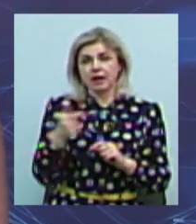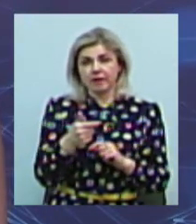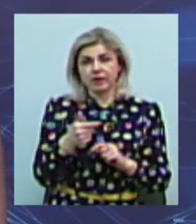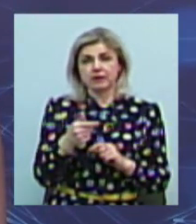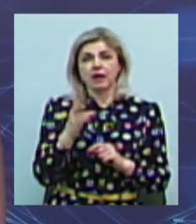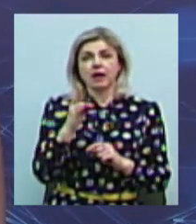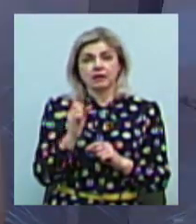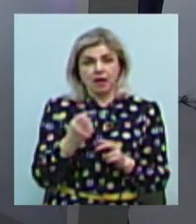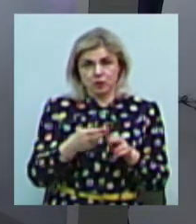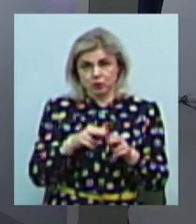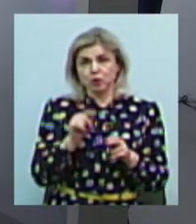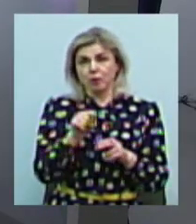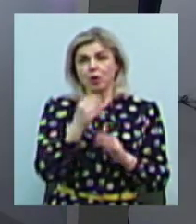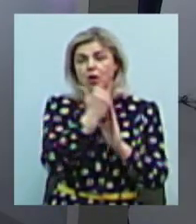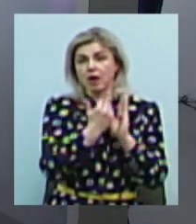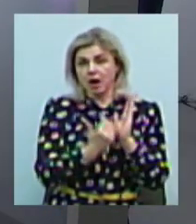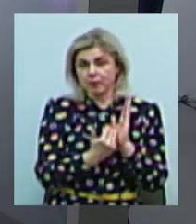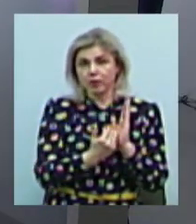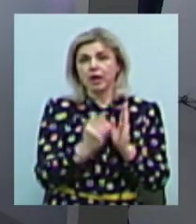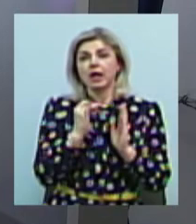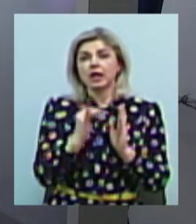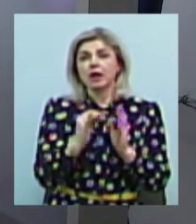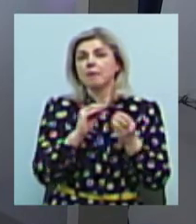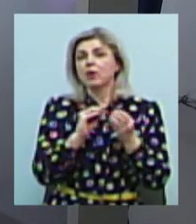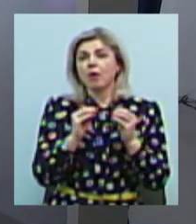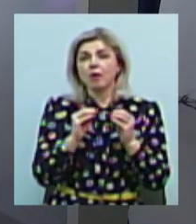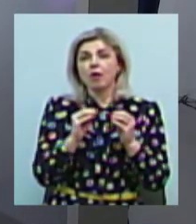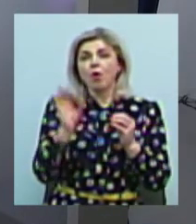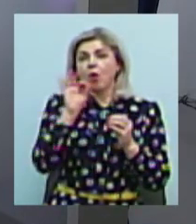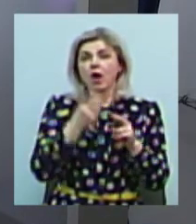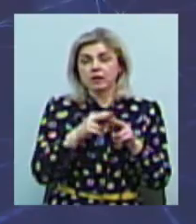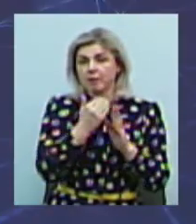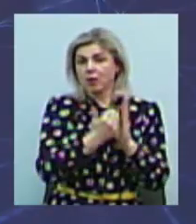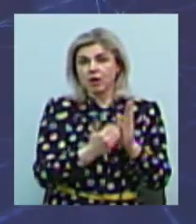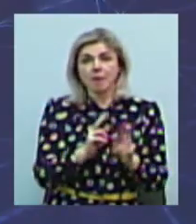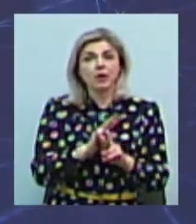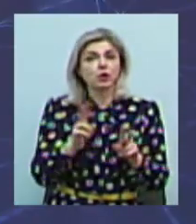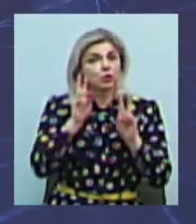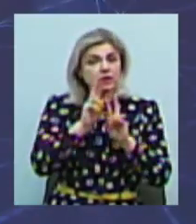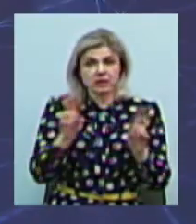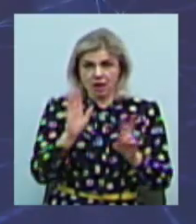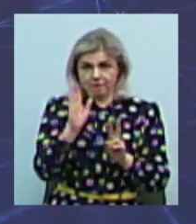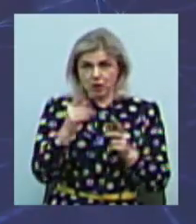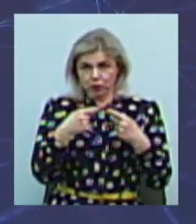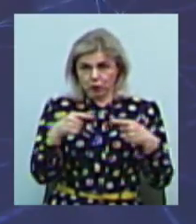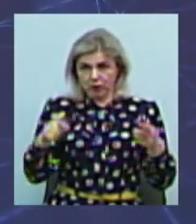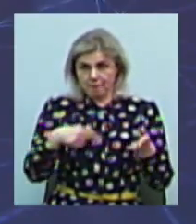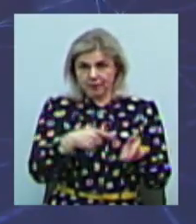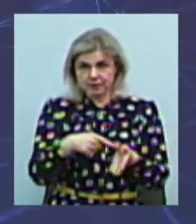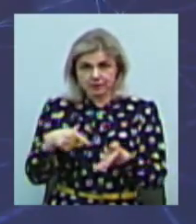гривень на цю програму. І про неї майже ніхто не знав от в інших містах. А